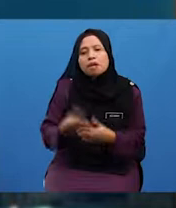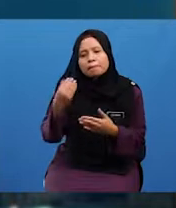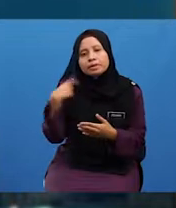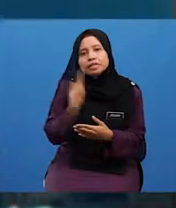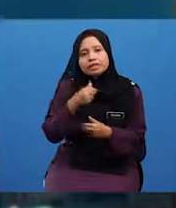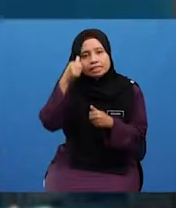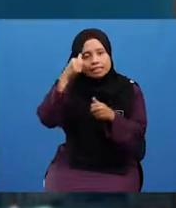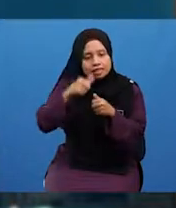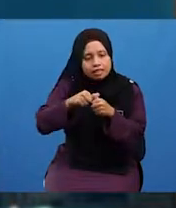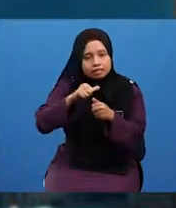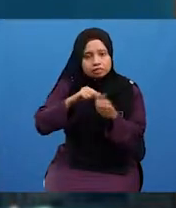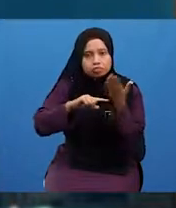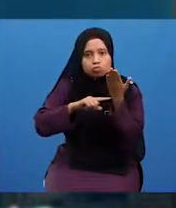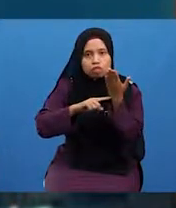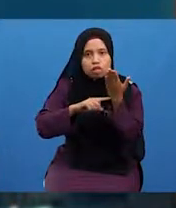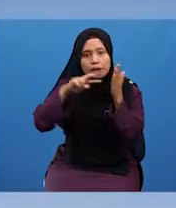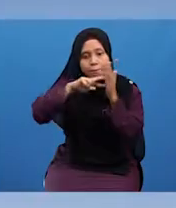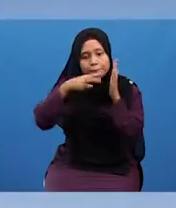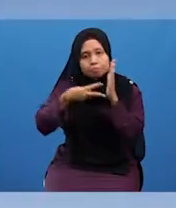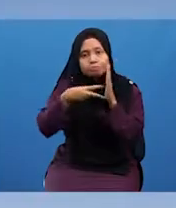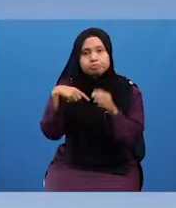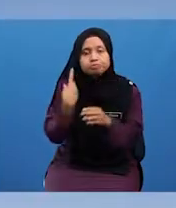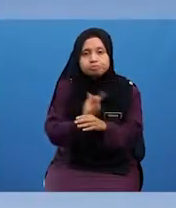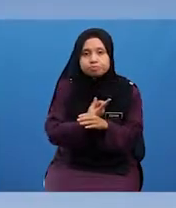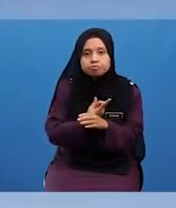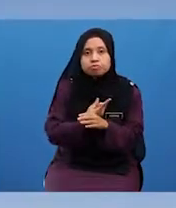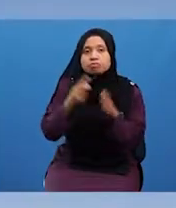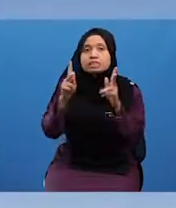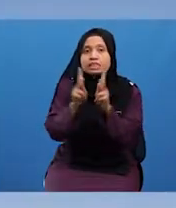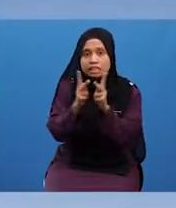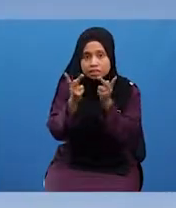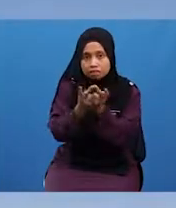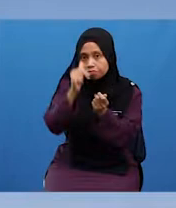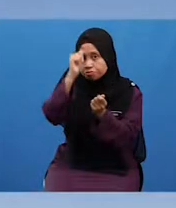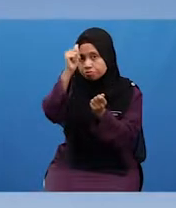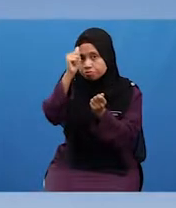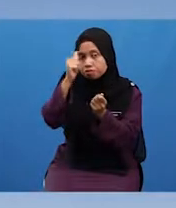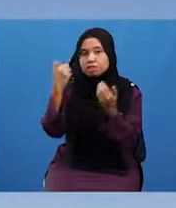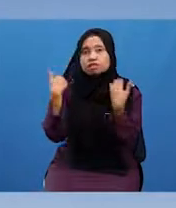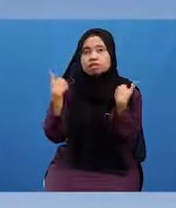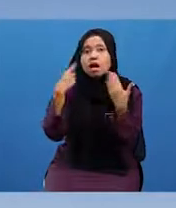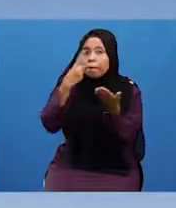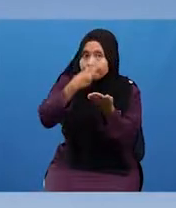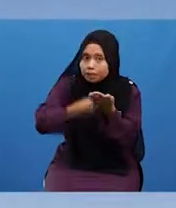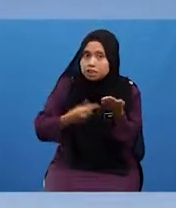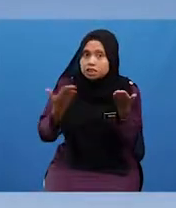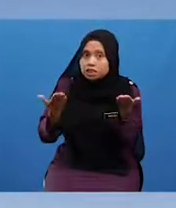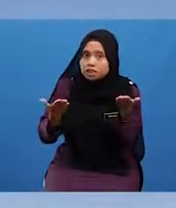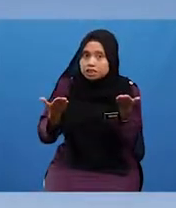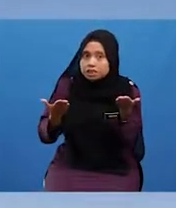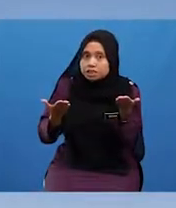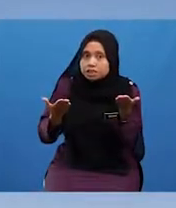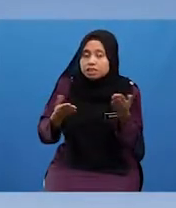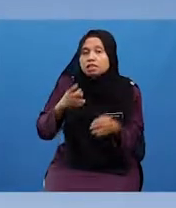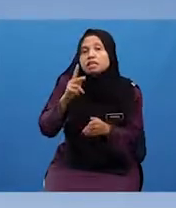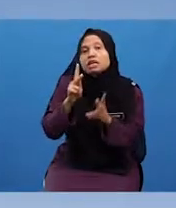kita ingat semula maksud kitab. Kitab Allah adalah apa?